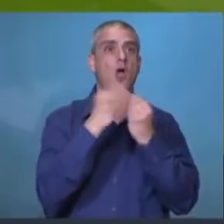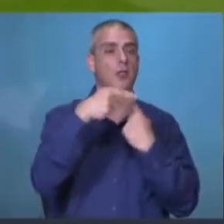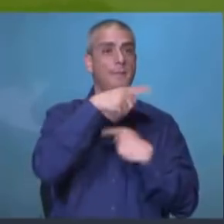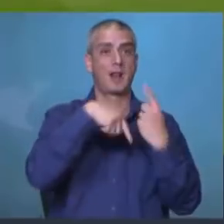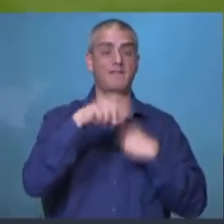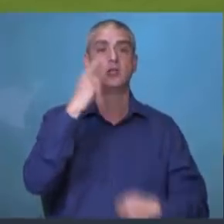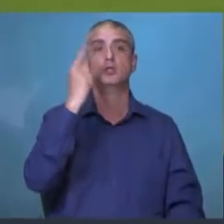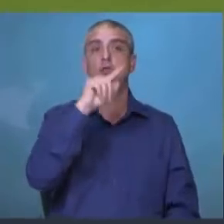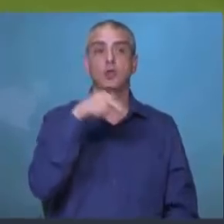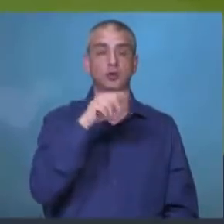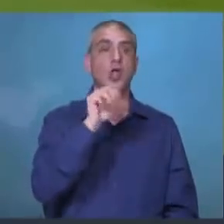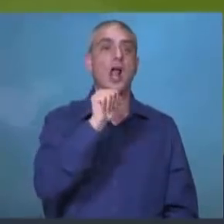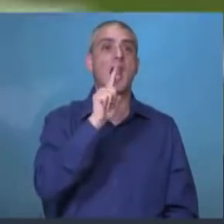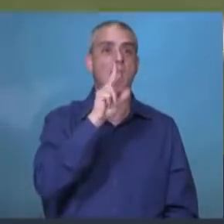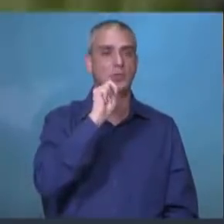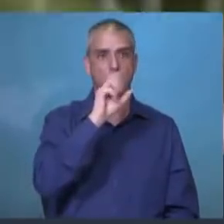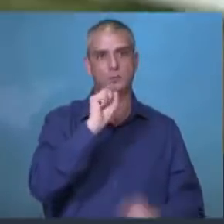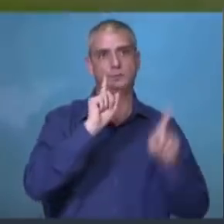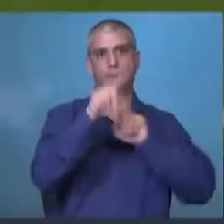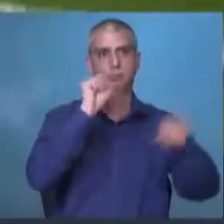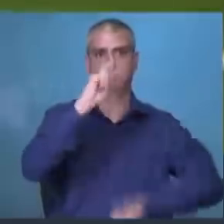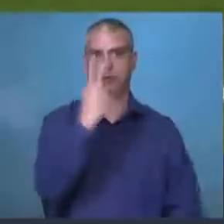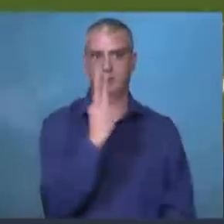ג'ורג'יניו ויינלדום, כבש את השני.